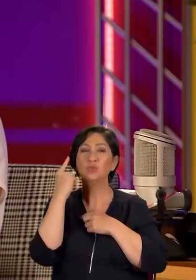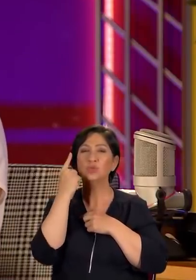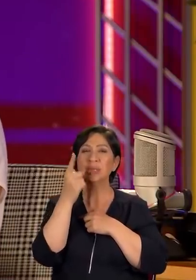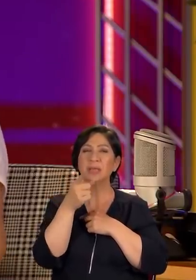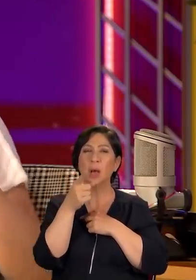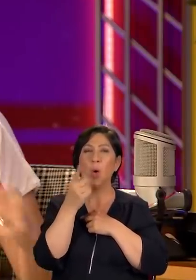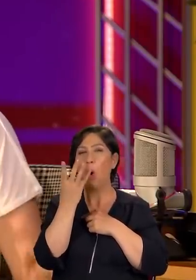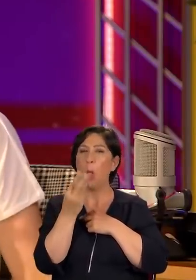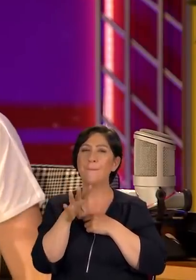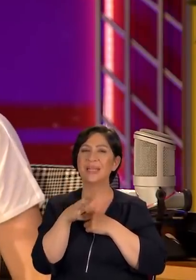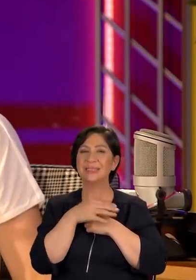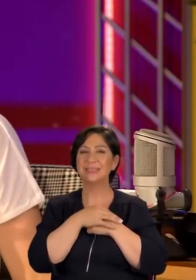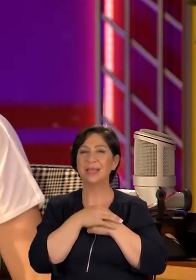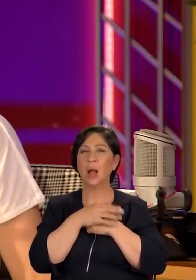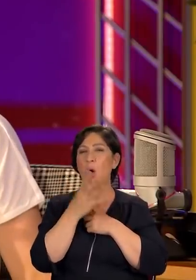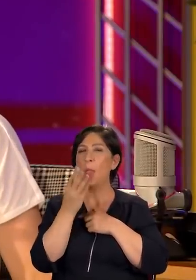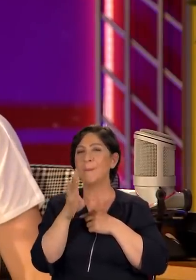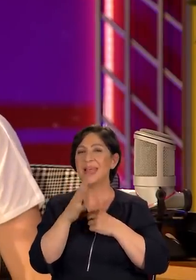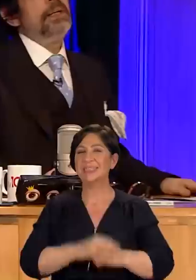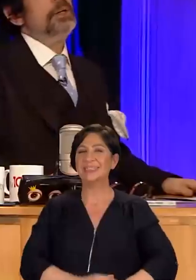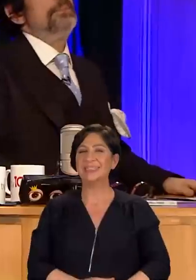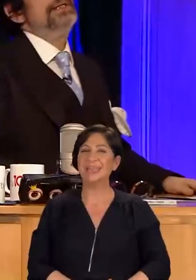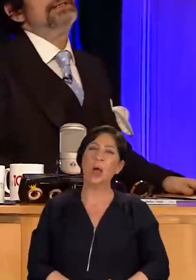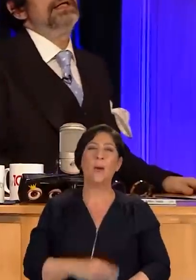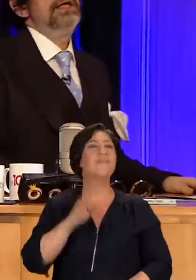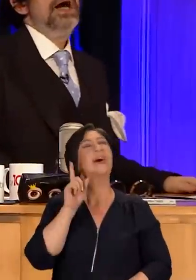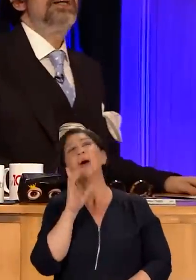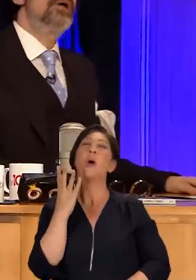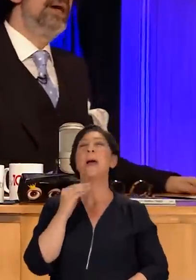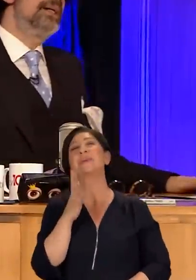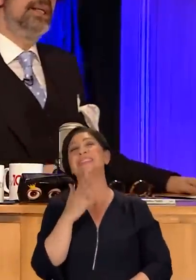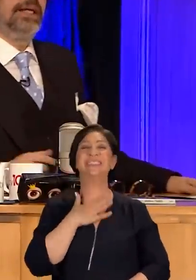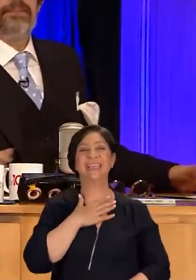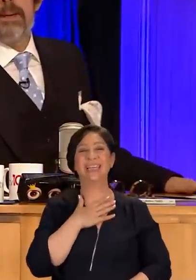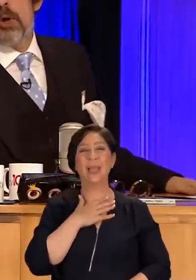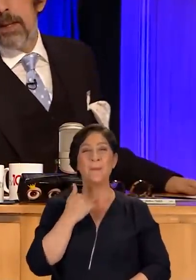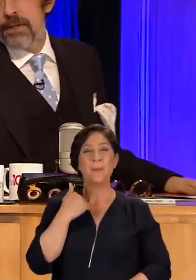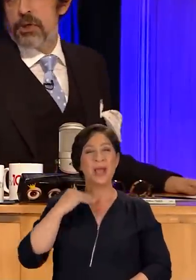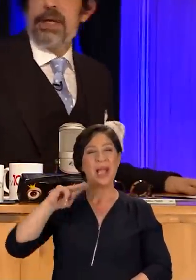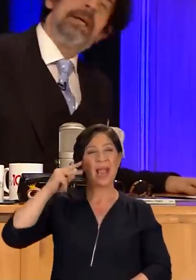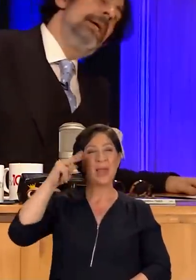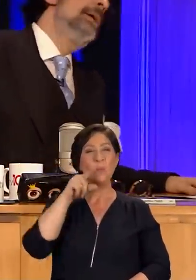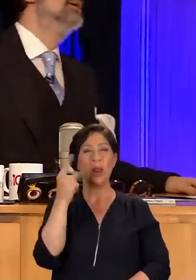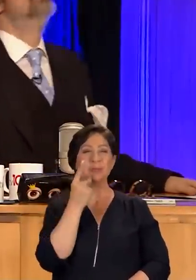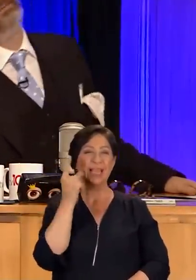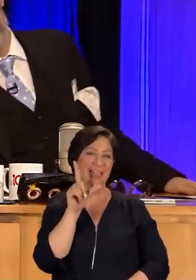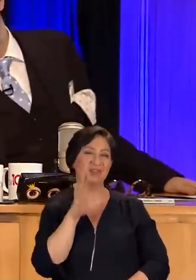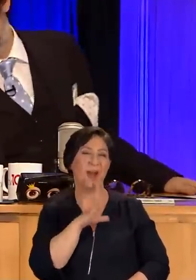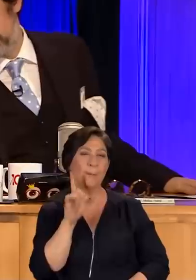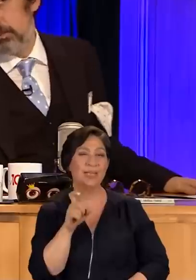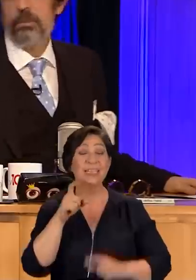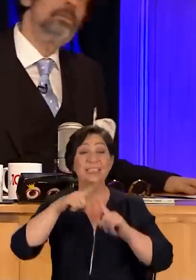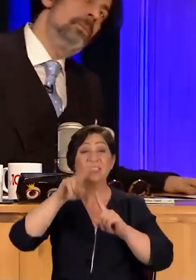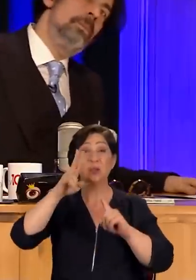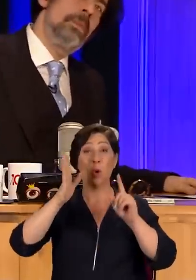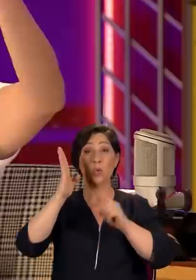düşünsenize olabilir ha. Olabilirdi. Vallahi olabilirdi. Acaba zaten, kariyerimde böyle bir şeyi... Zaten televizyonda